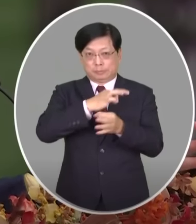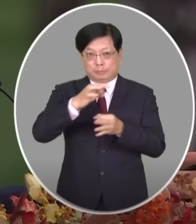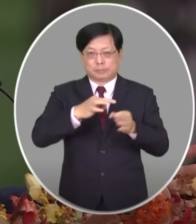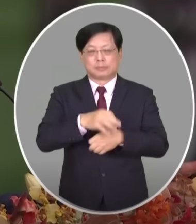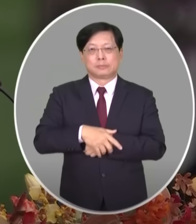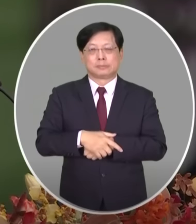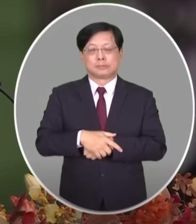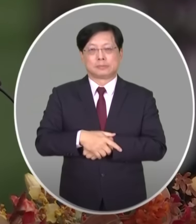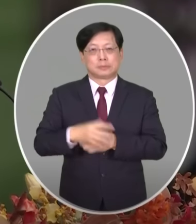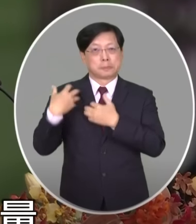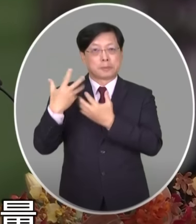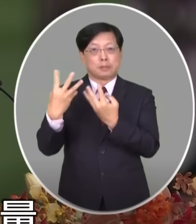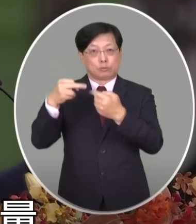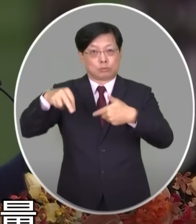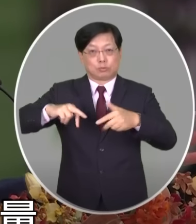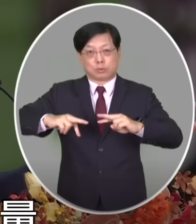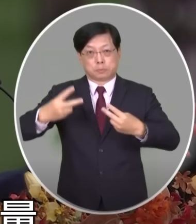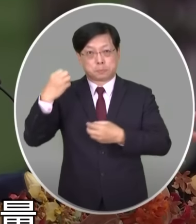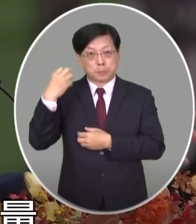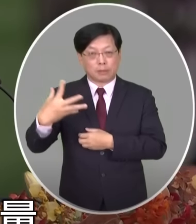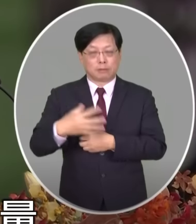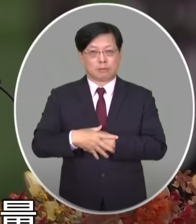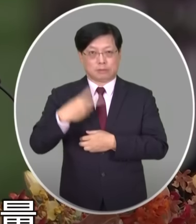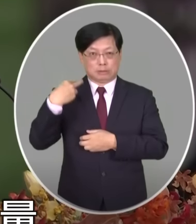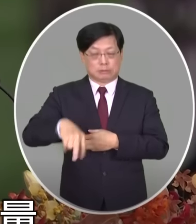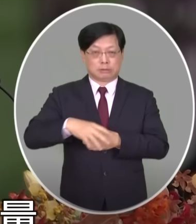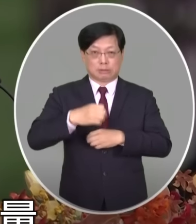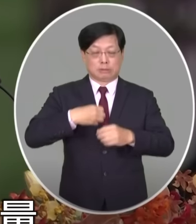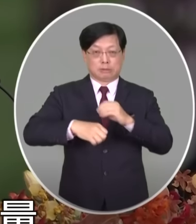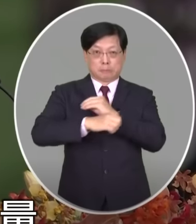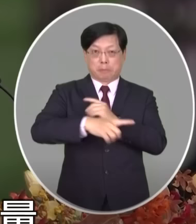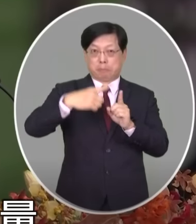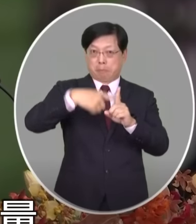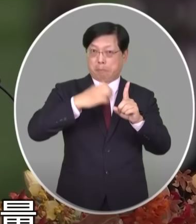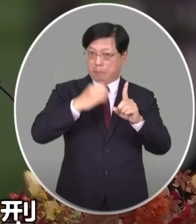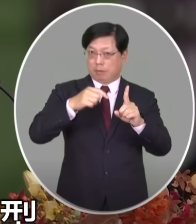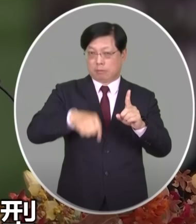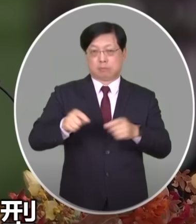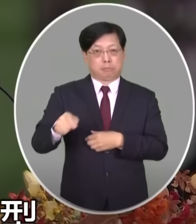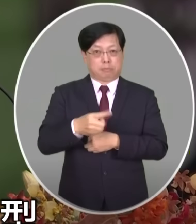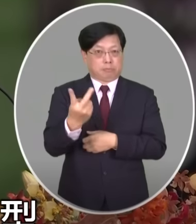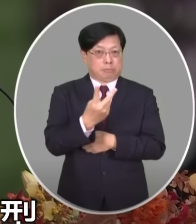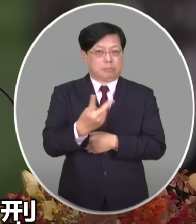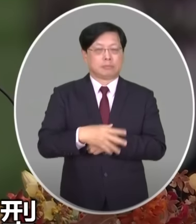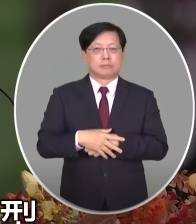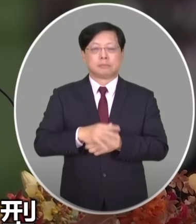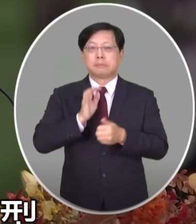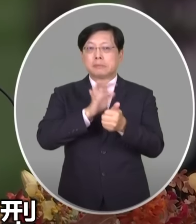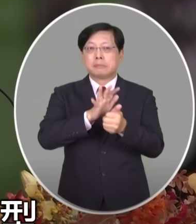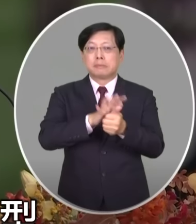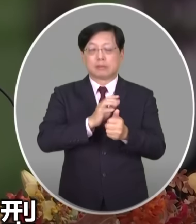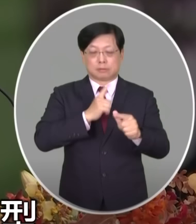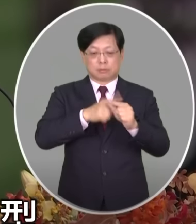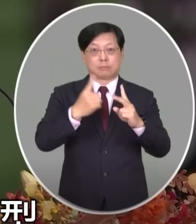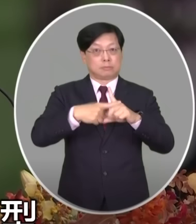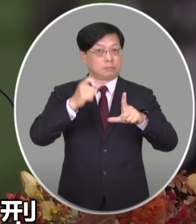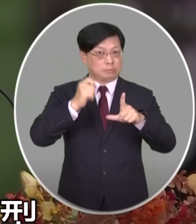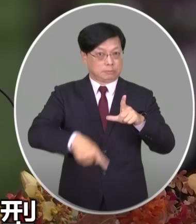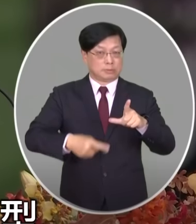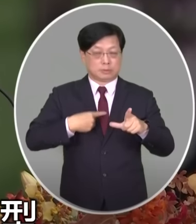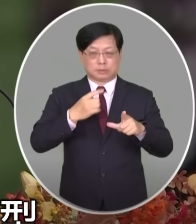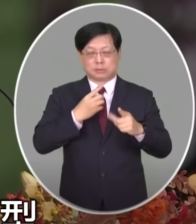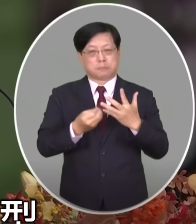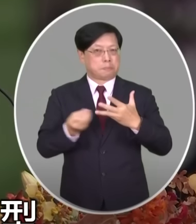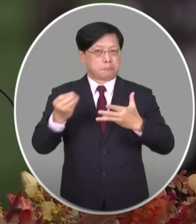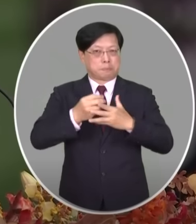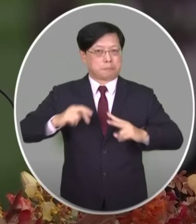过数位转型以及净零转型的双轴力量， 来协助中小企业升级转